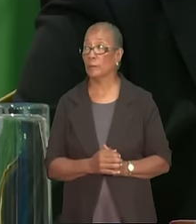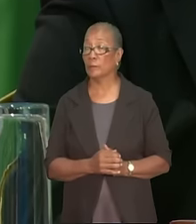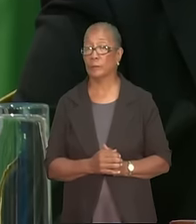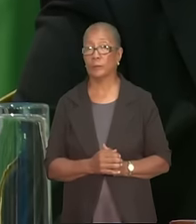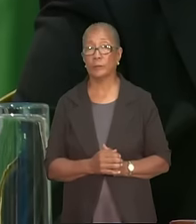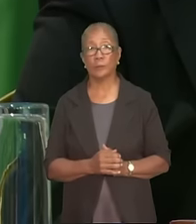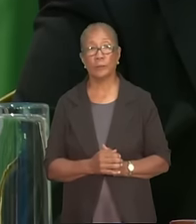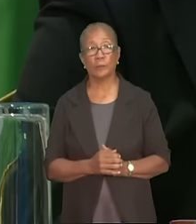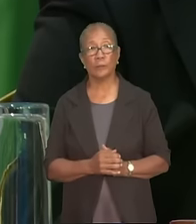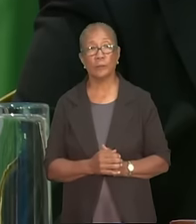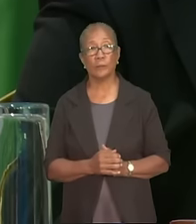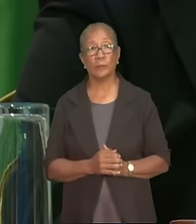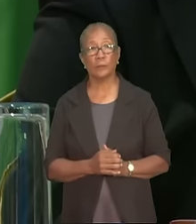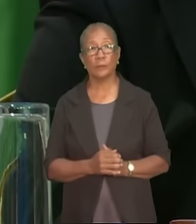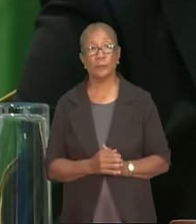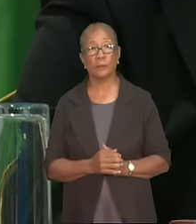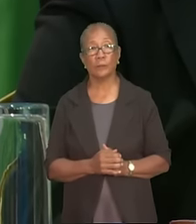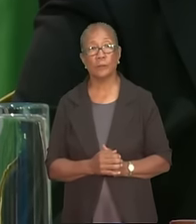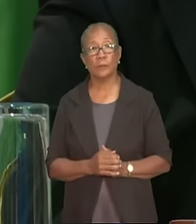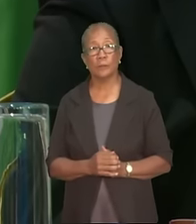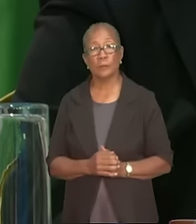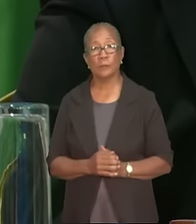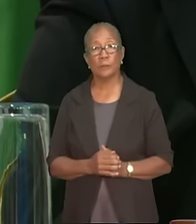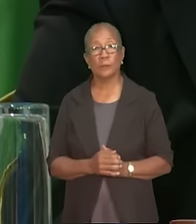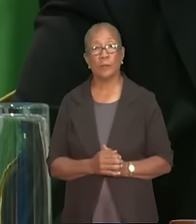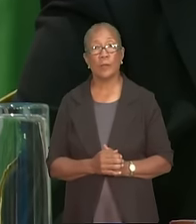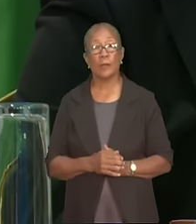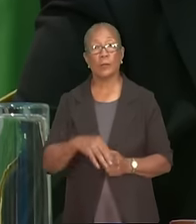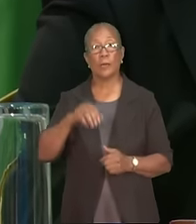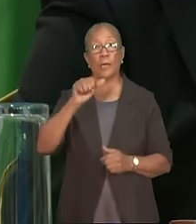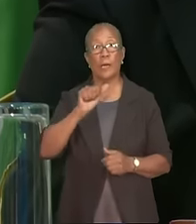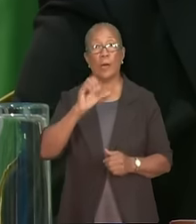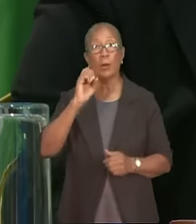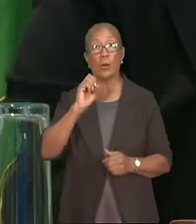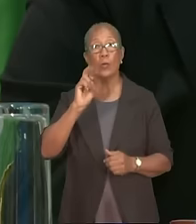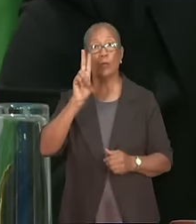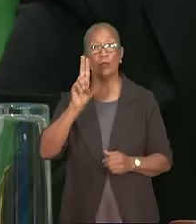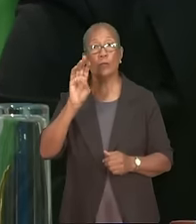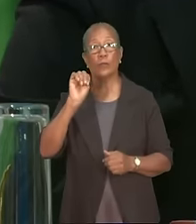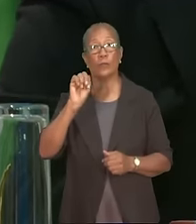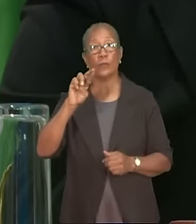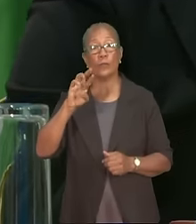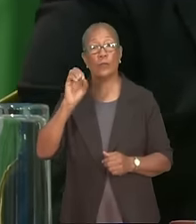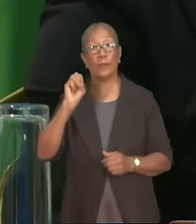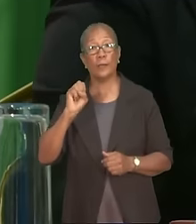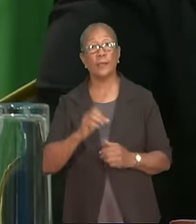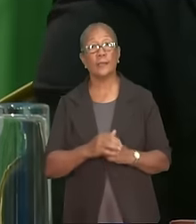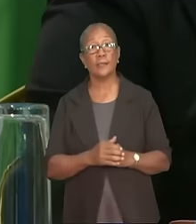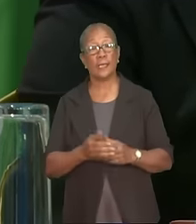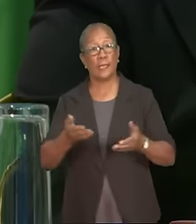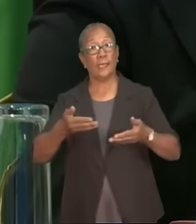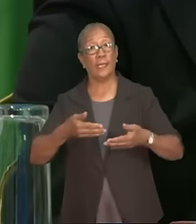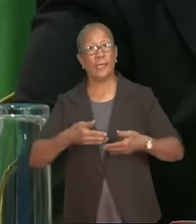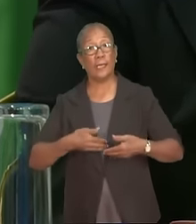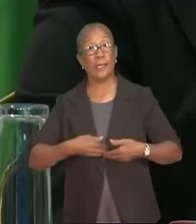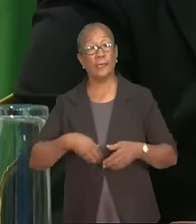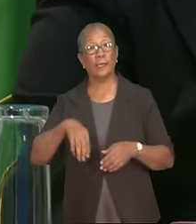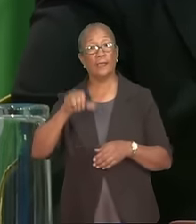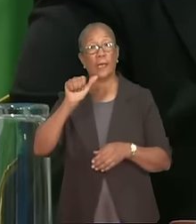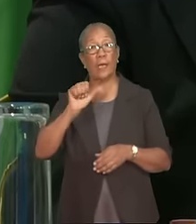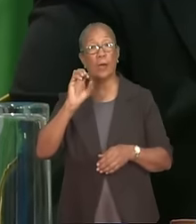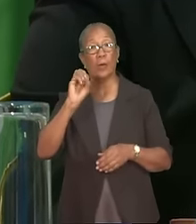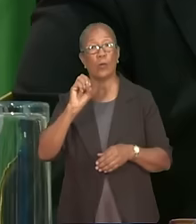Ja, en ook de AOV'ers, die krijgen het via het